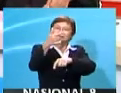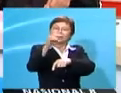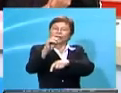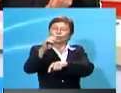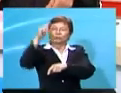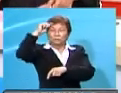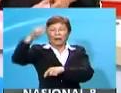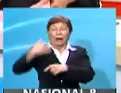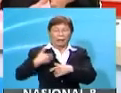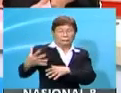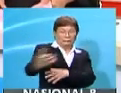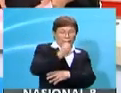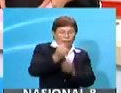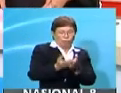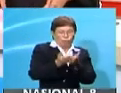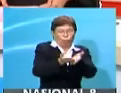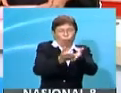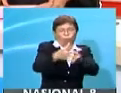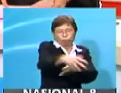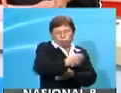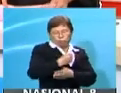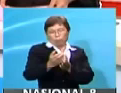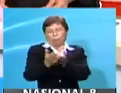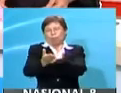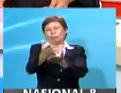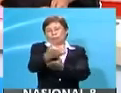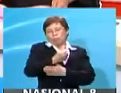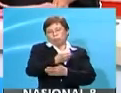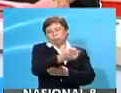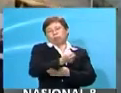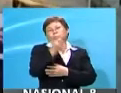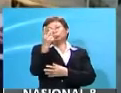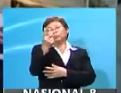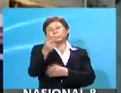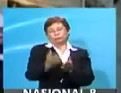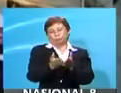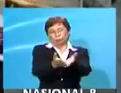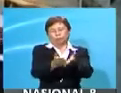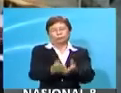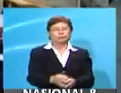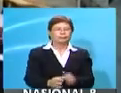turut dirampas dua bot pukat ganding000